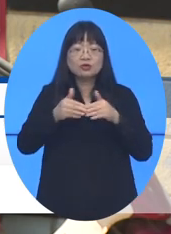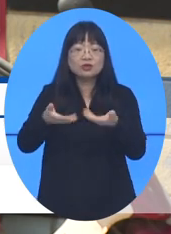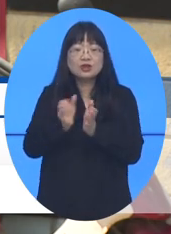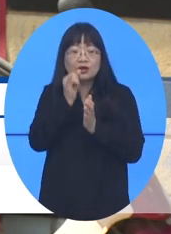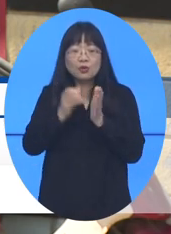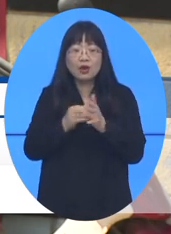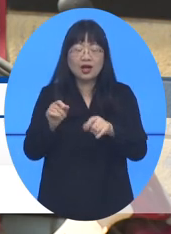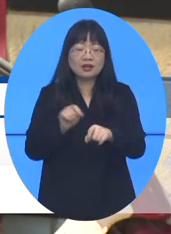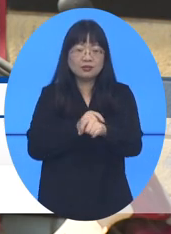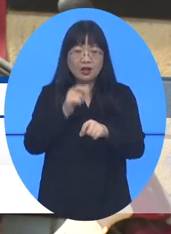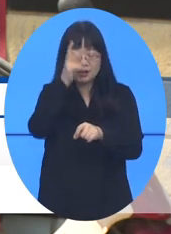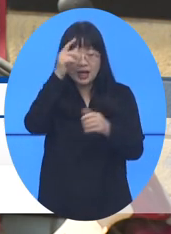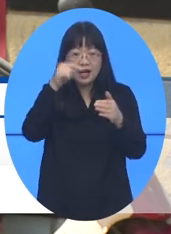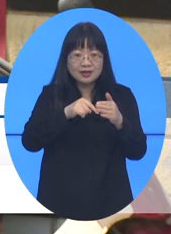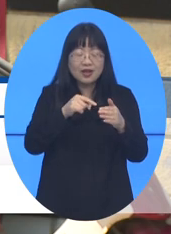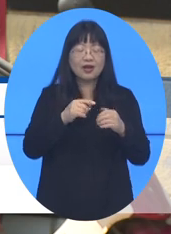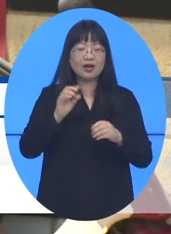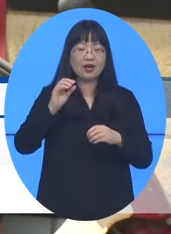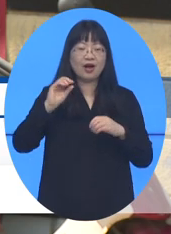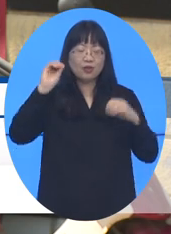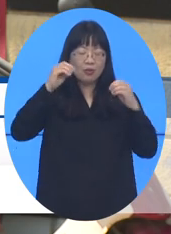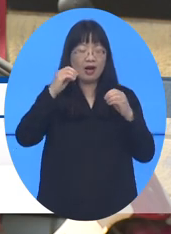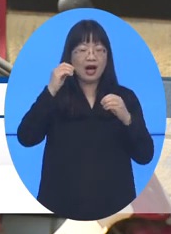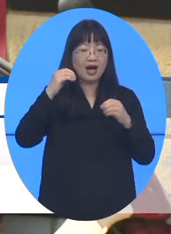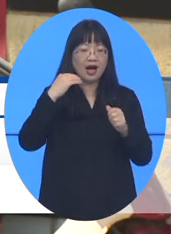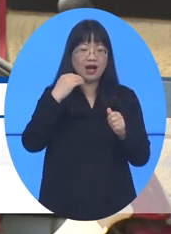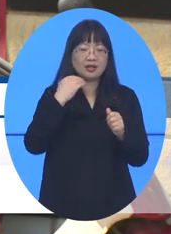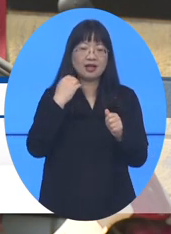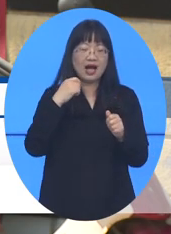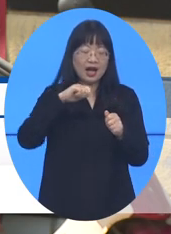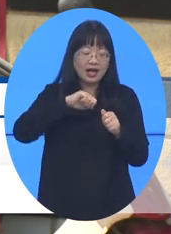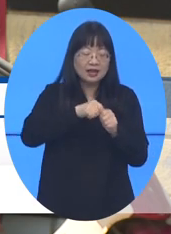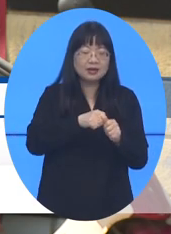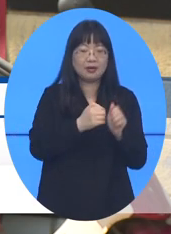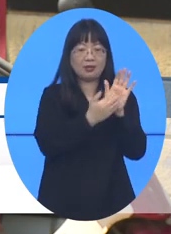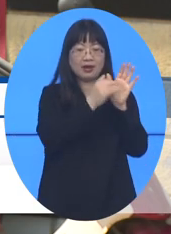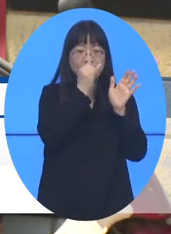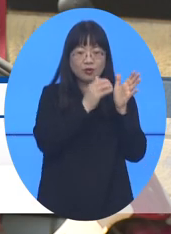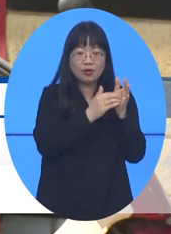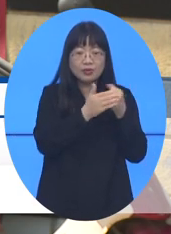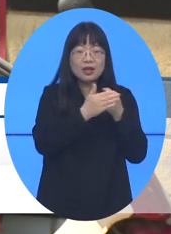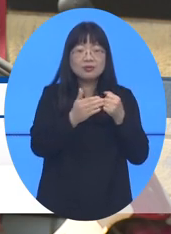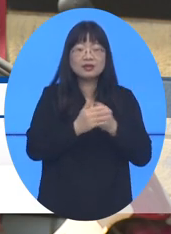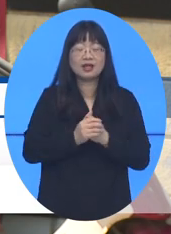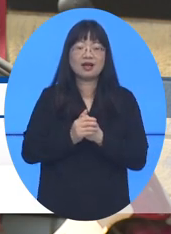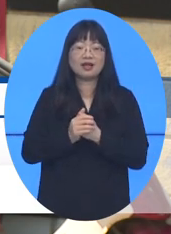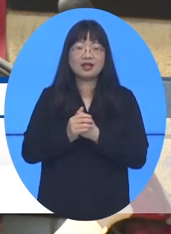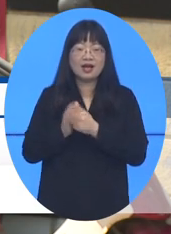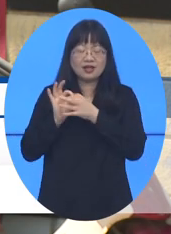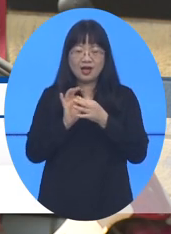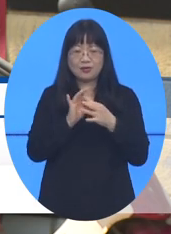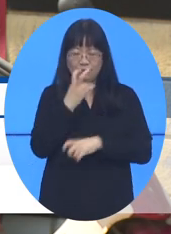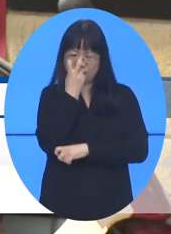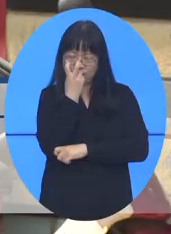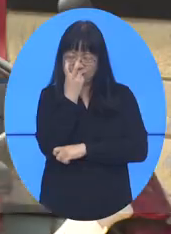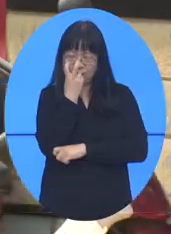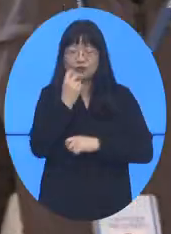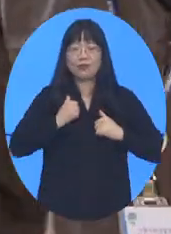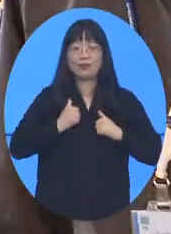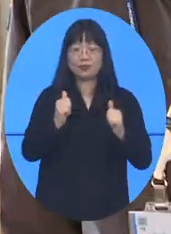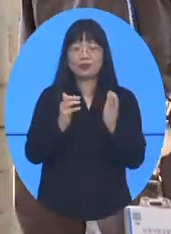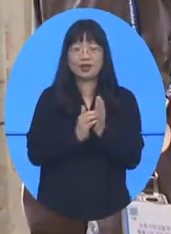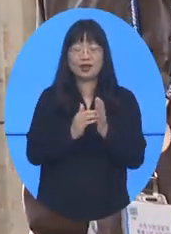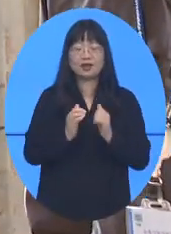방지팀을 신설하였습니다. 이에 따라서 동물 학대 행위 불법 행위를 연중 강력하게 저희들이 수사를 하고